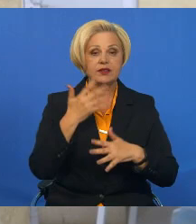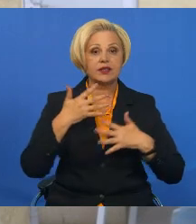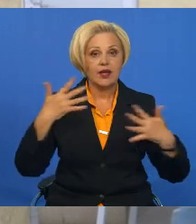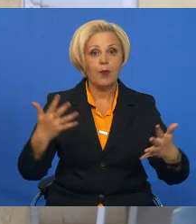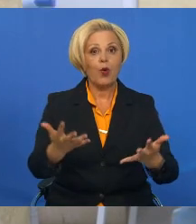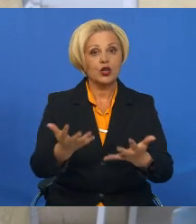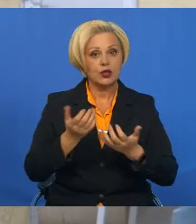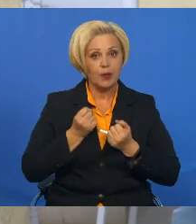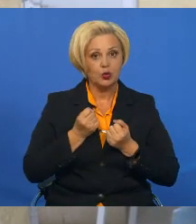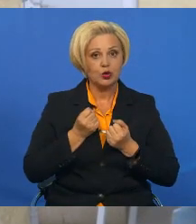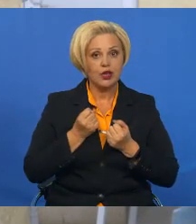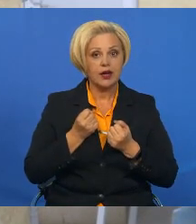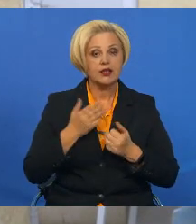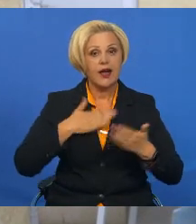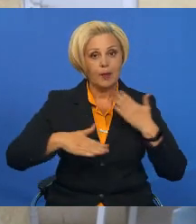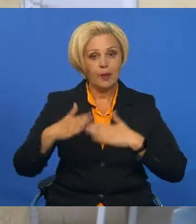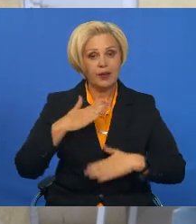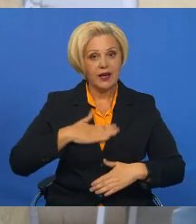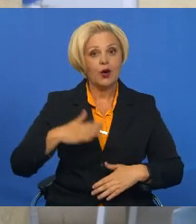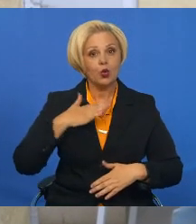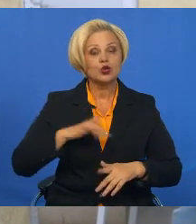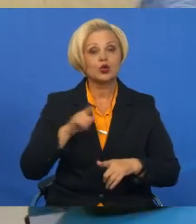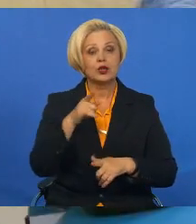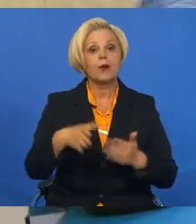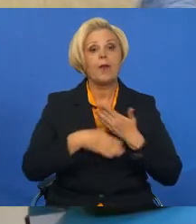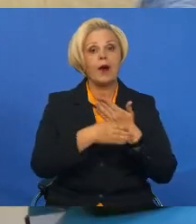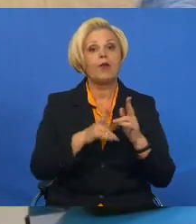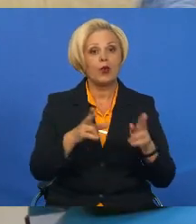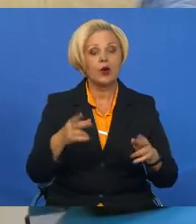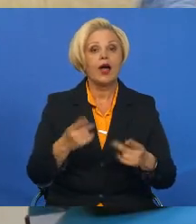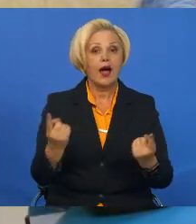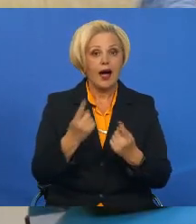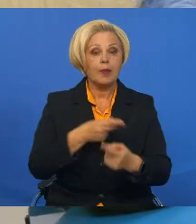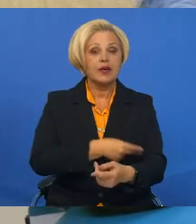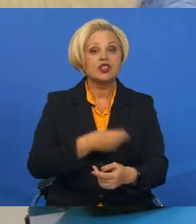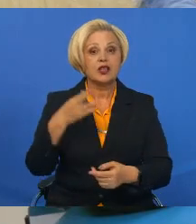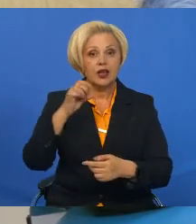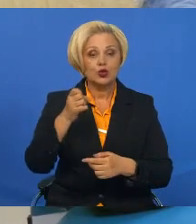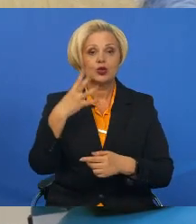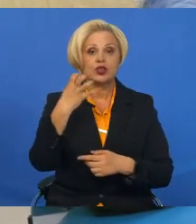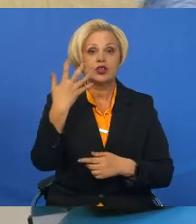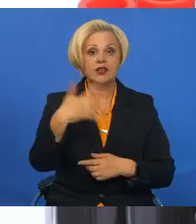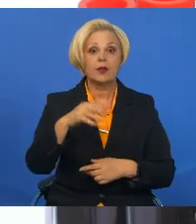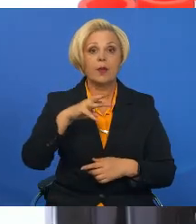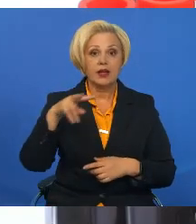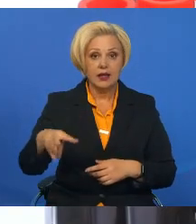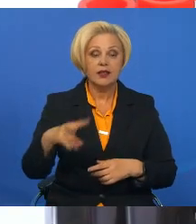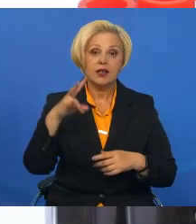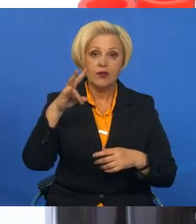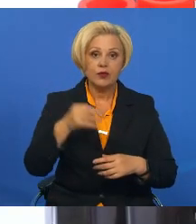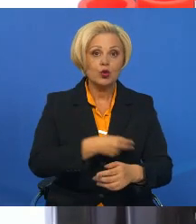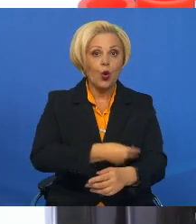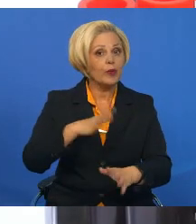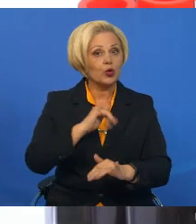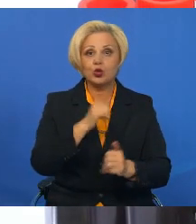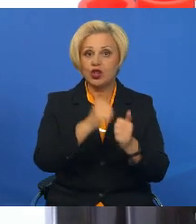больше получаешь приятного удовольствия, что ты кому-то помог. Стандартная доза сдачи крови 450 мл, однако берут ее